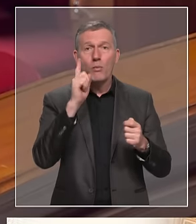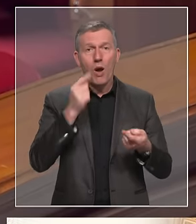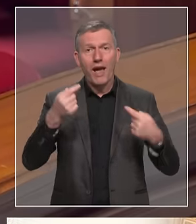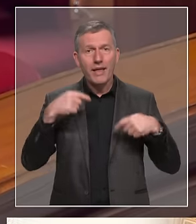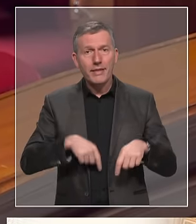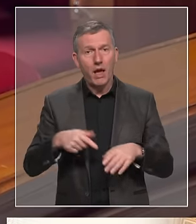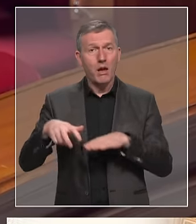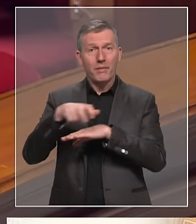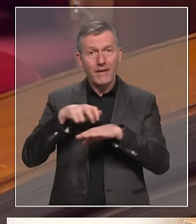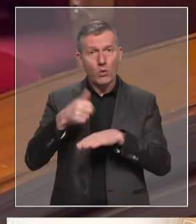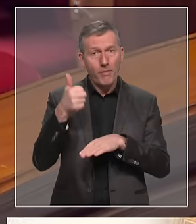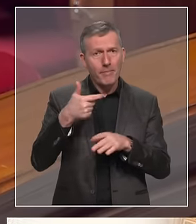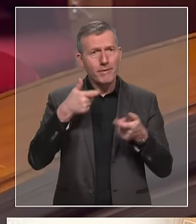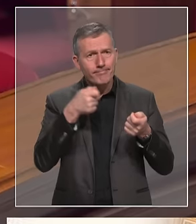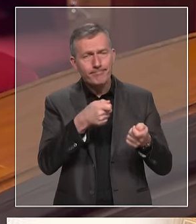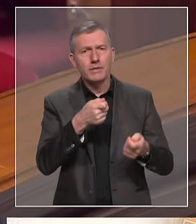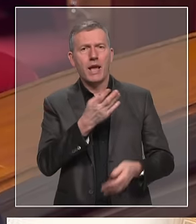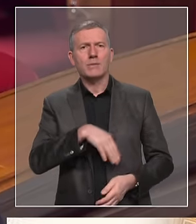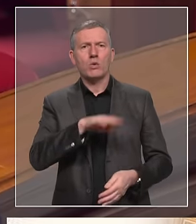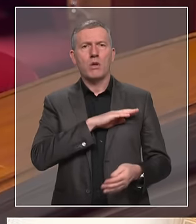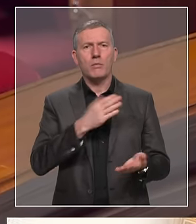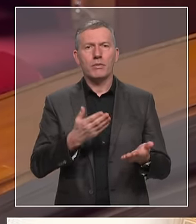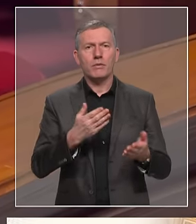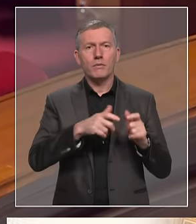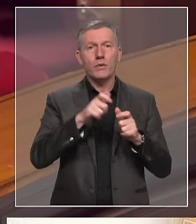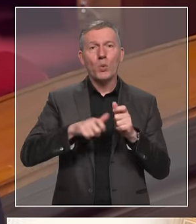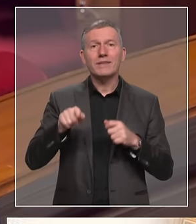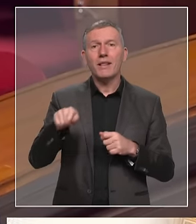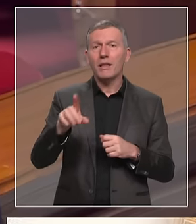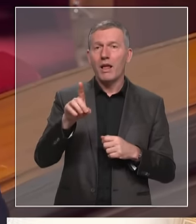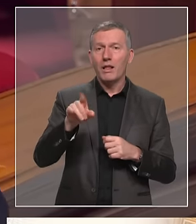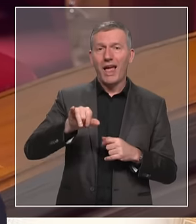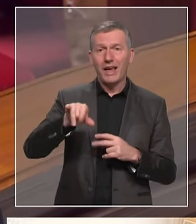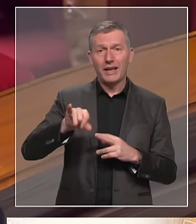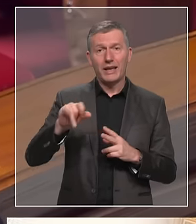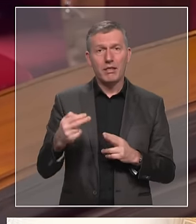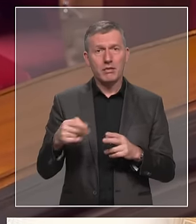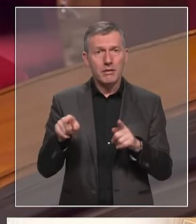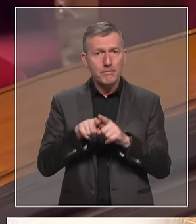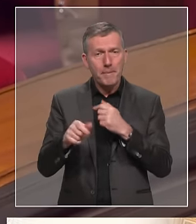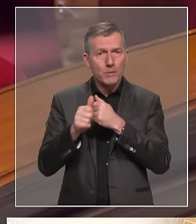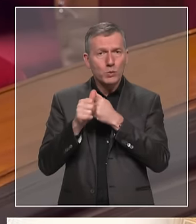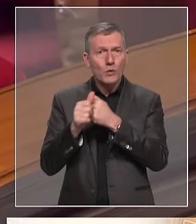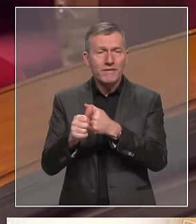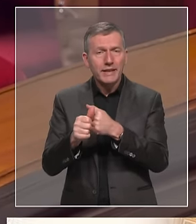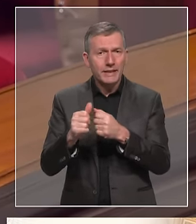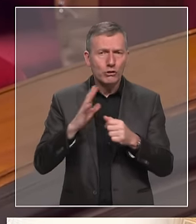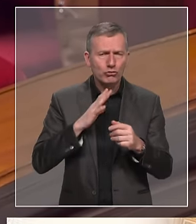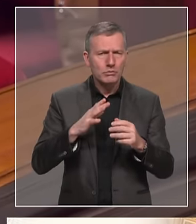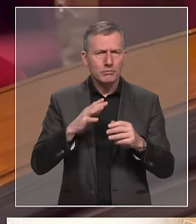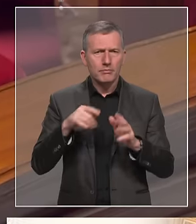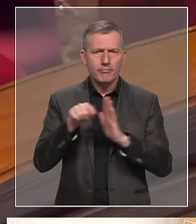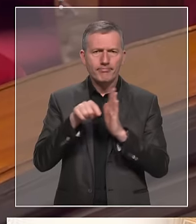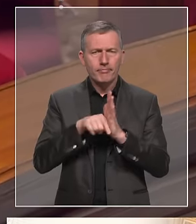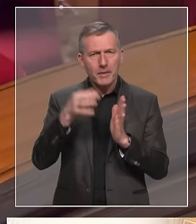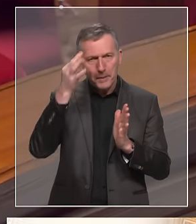travers la préfecture, a pris ses responsabilités. Et sur l'usine Daikin, nous faisons évidemment le suivi aussi, avec là aussi un suivi très strict par la